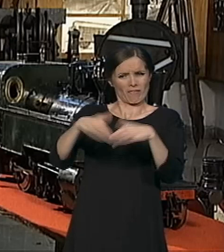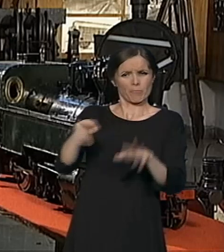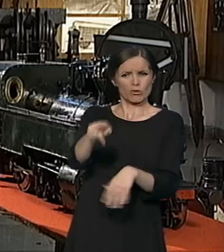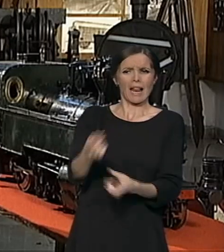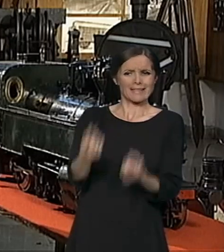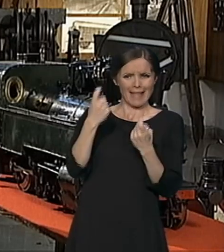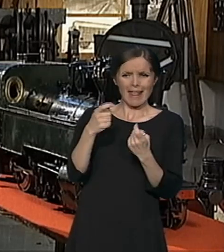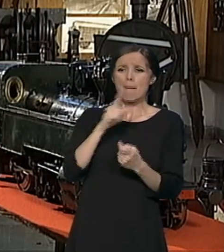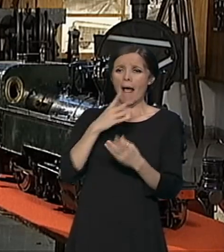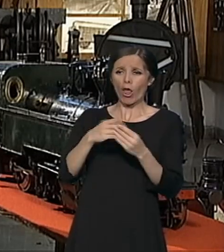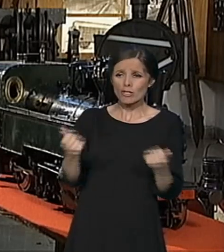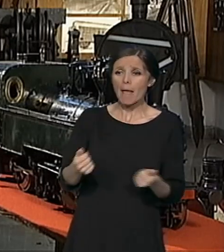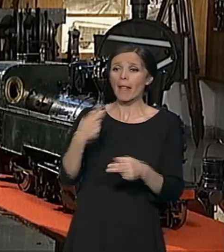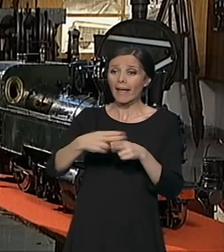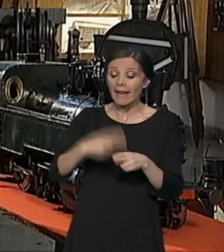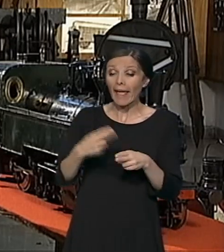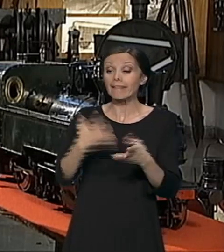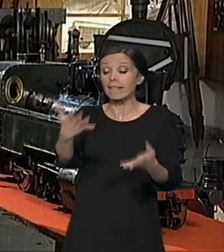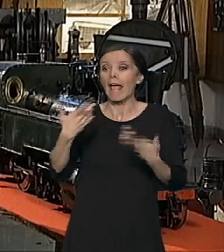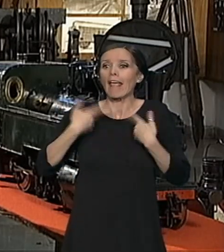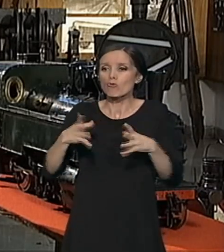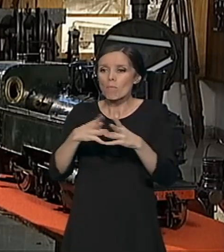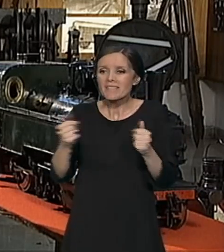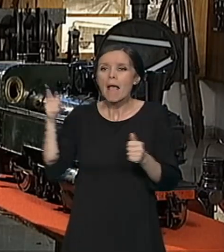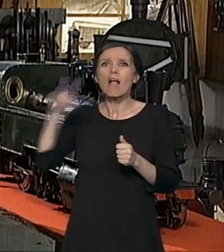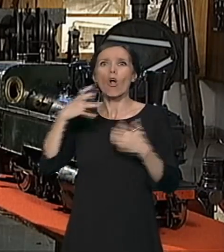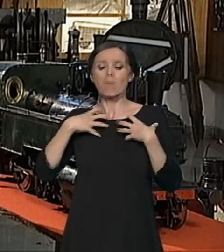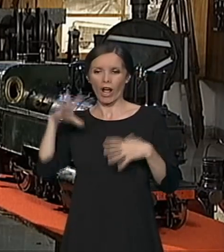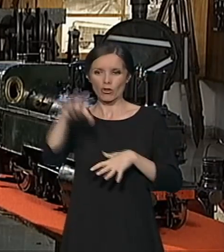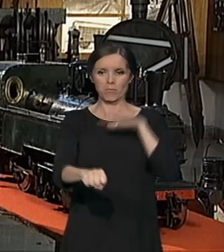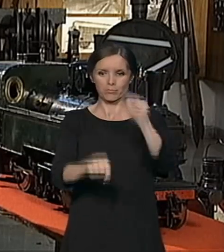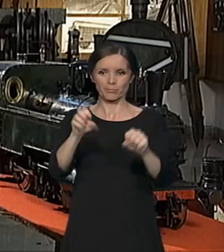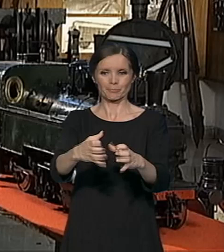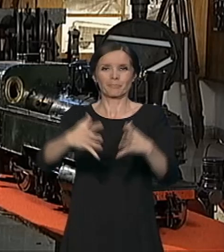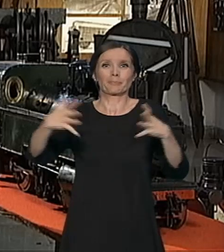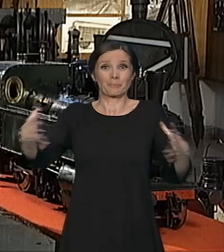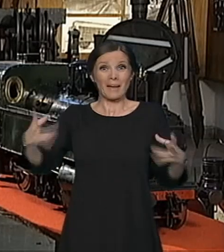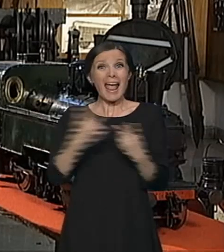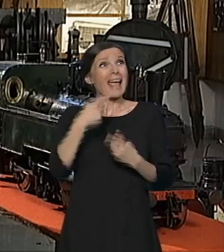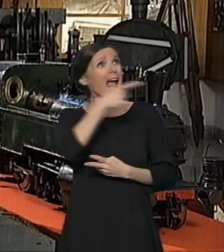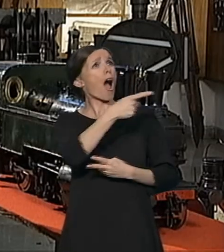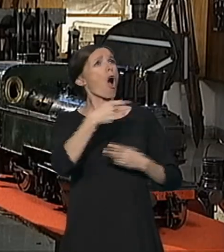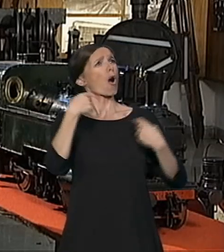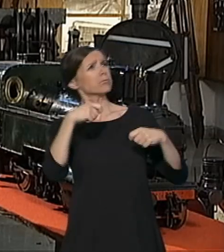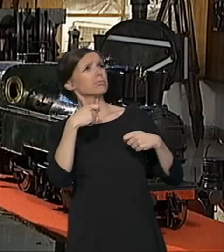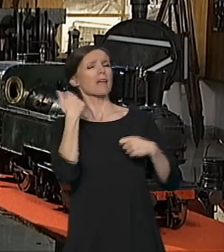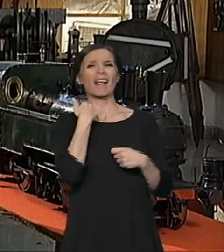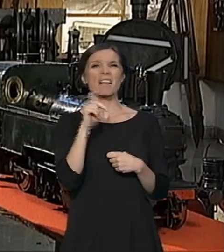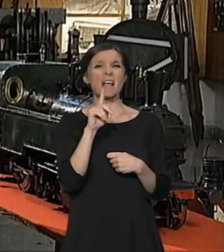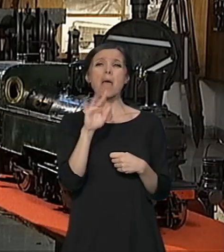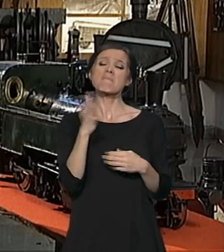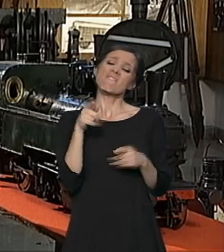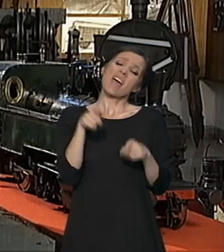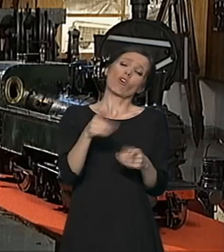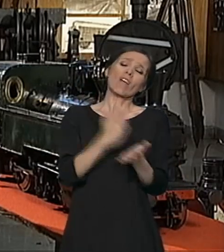propadne mali seljak i da se napre neki vele posedi. Verovatno bi naše društvo ličilo na Rumunsko sa jednom uskom